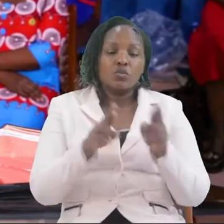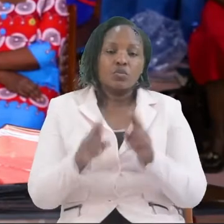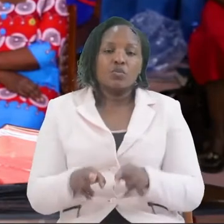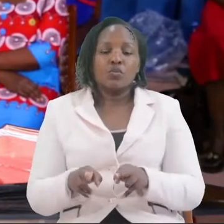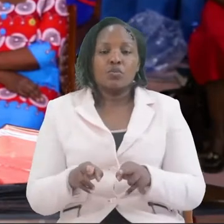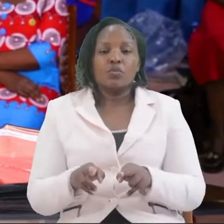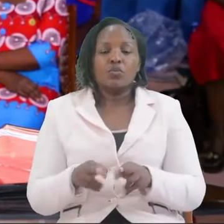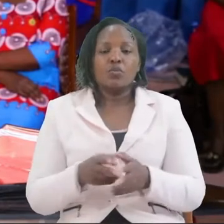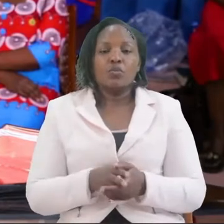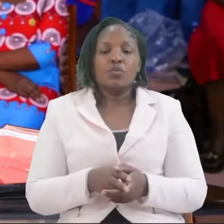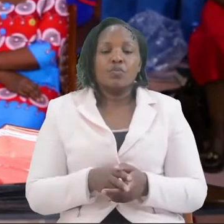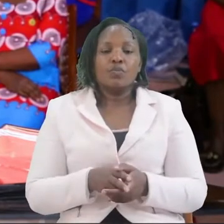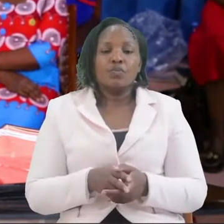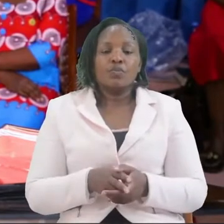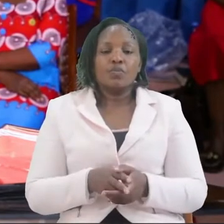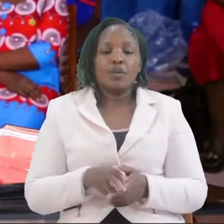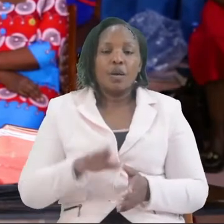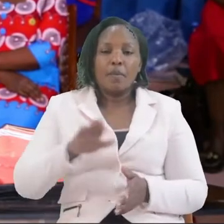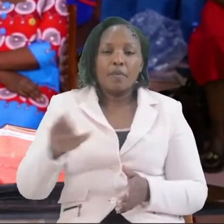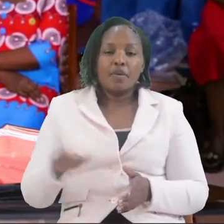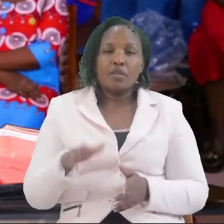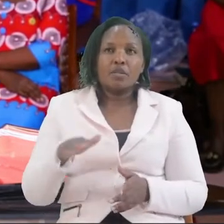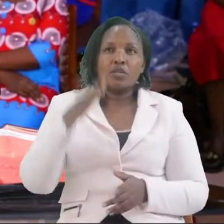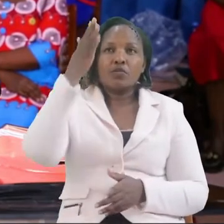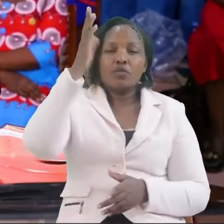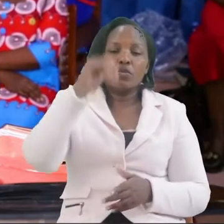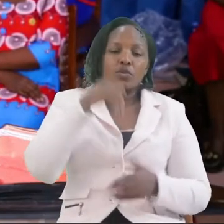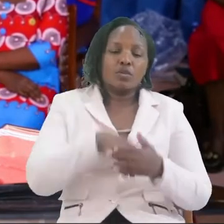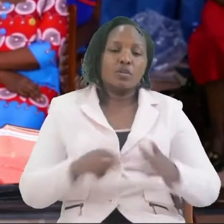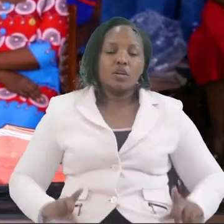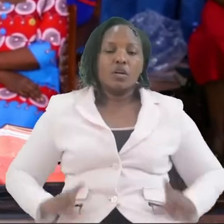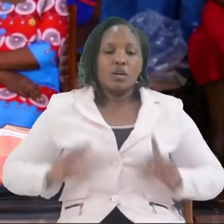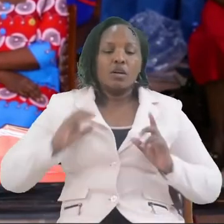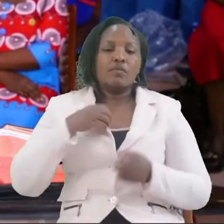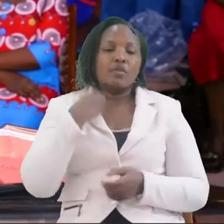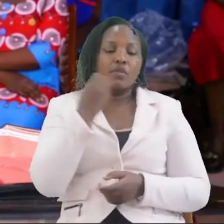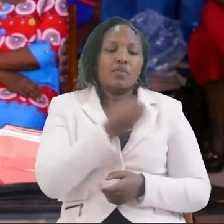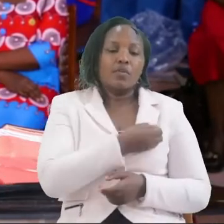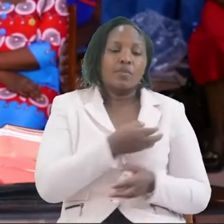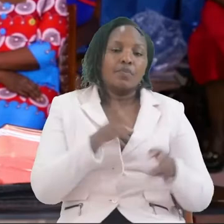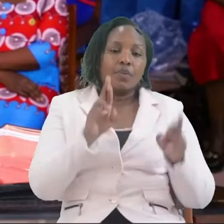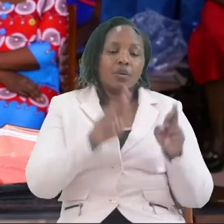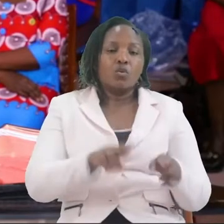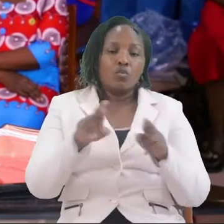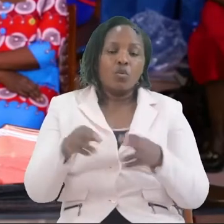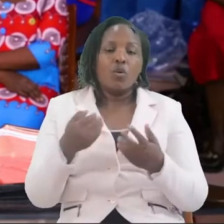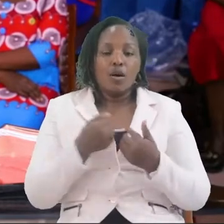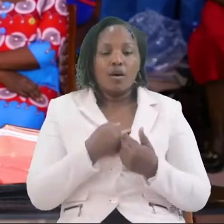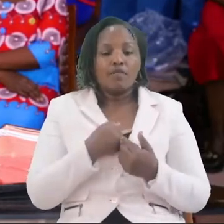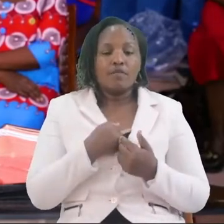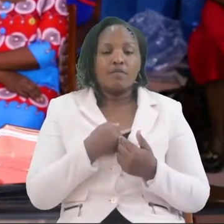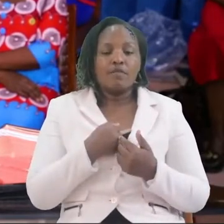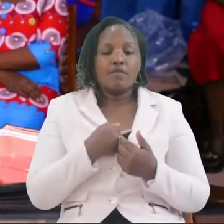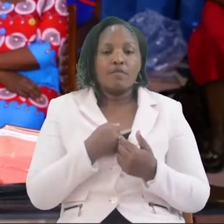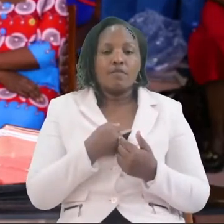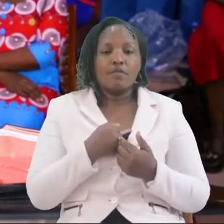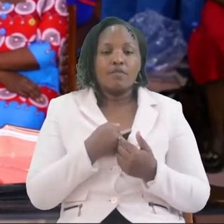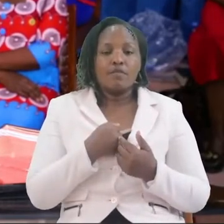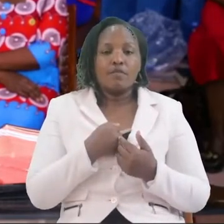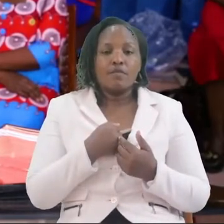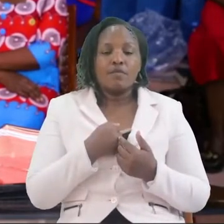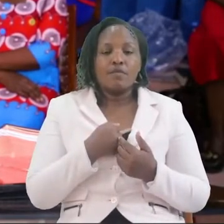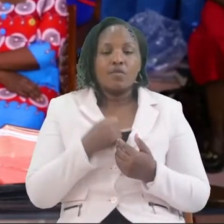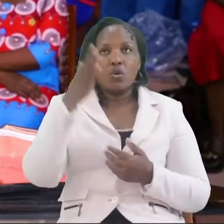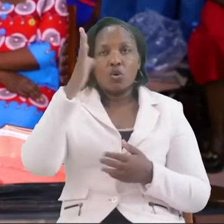tunazoea uwepo wa Mungu katika maisha yetu. Uzoefu wa kuwa